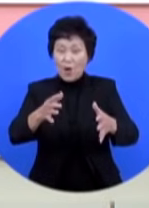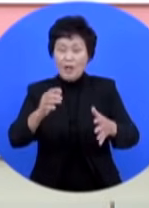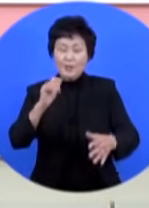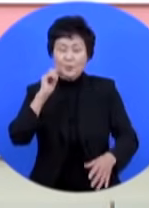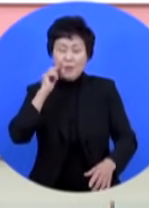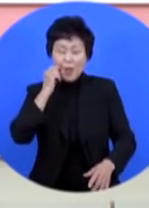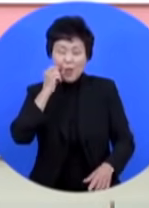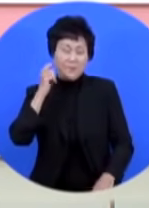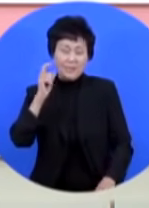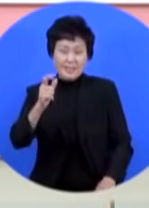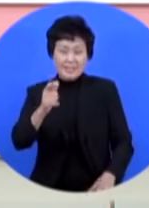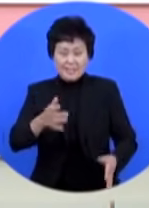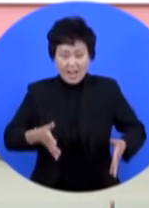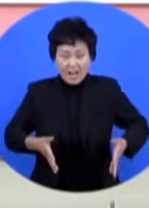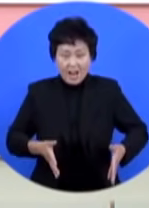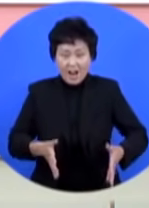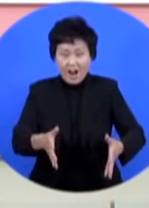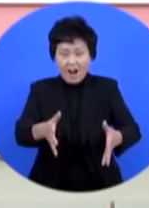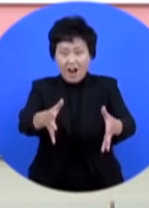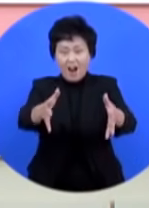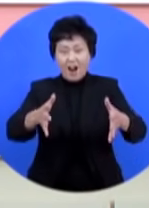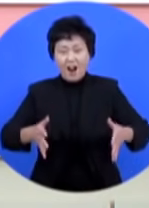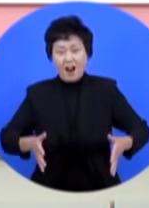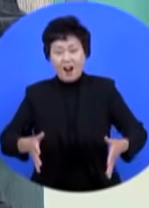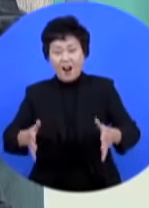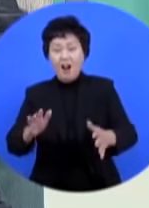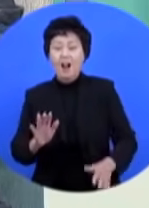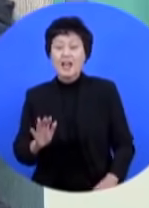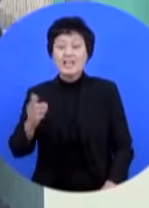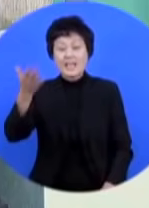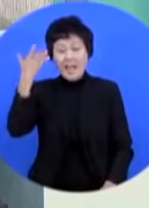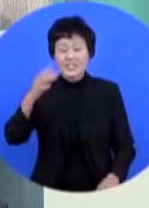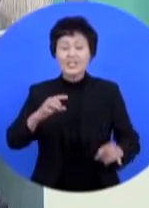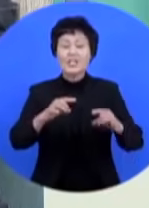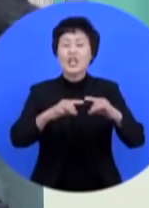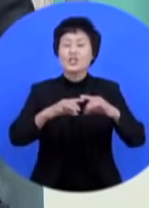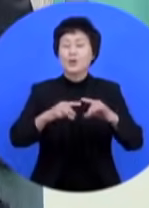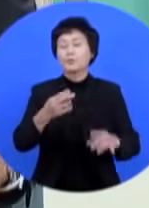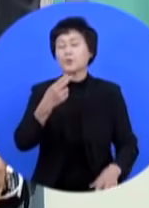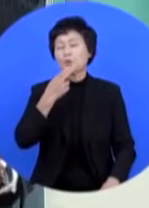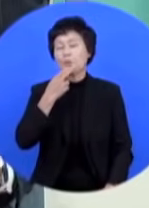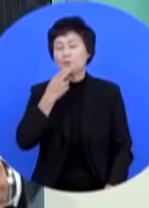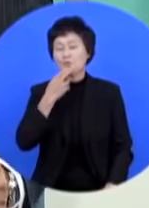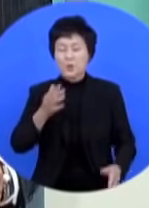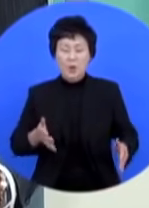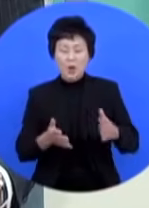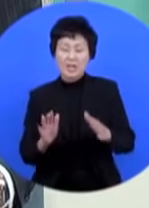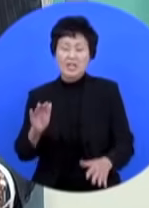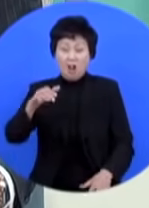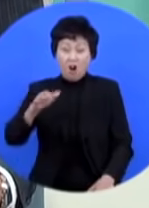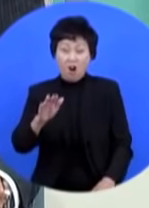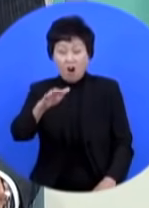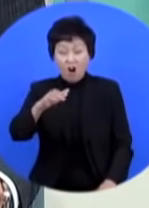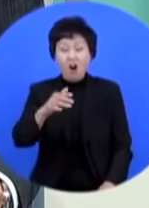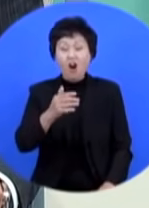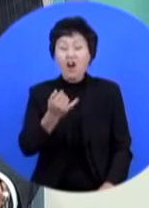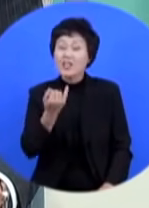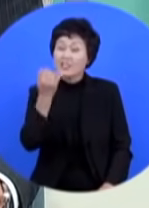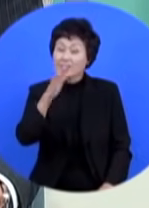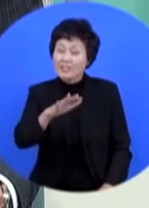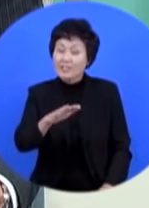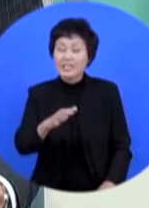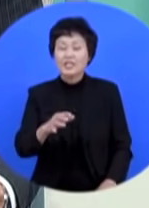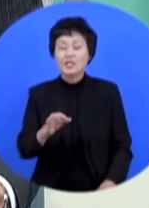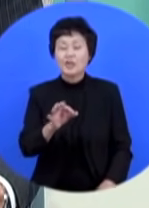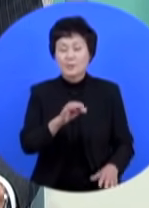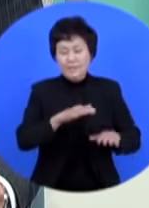입구까지 아스팔트 길이 이야. 다 나 있습니다. 비포장에 전기 없는 곳에 교회가 예, 먼저 들어갔는데 질퍽 그리면서 이야. 해야 되는 게 이야. 지금 아스팔트